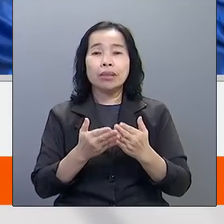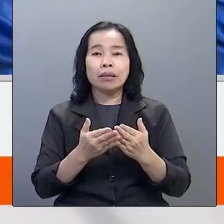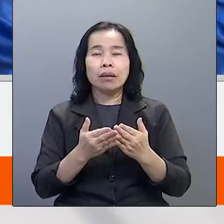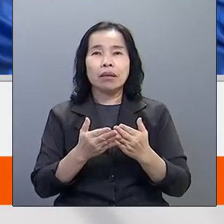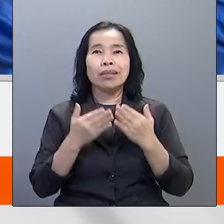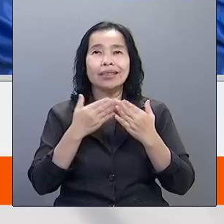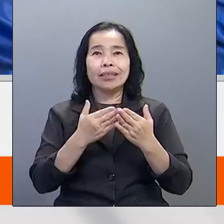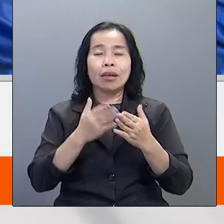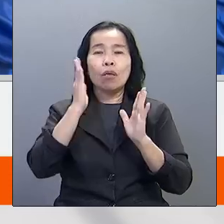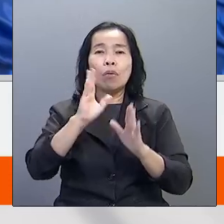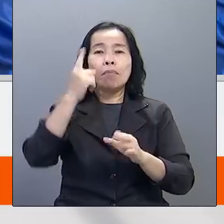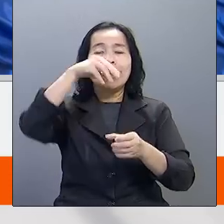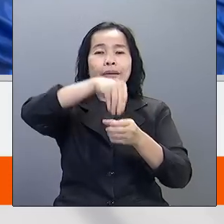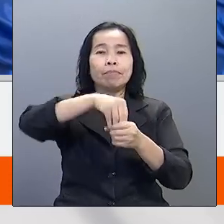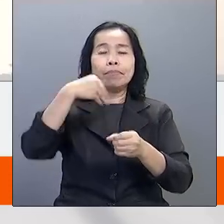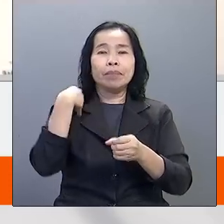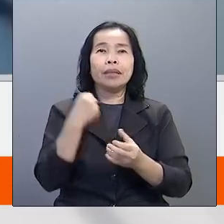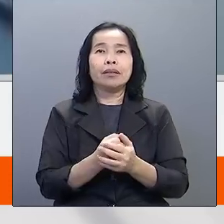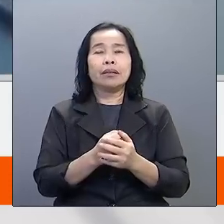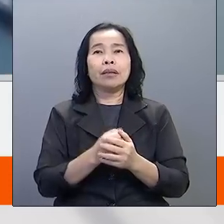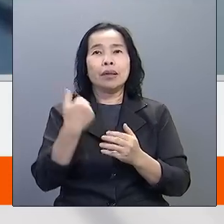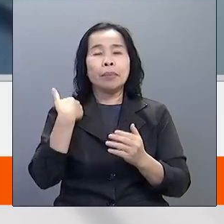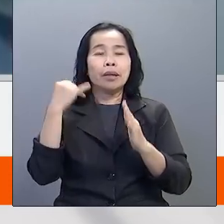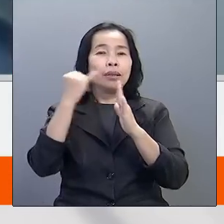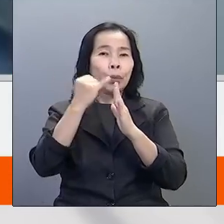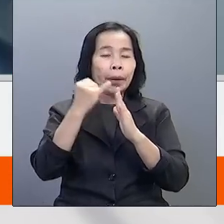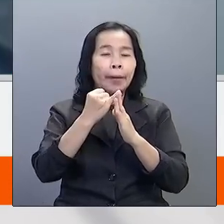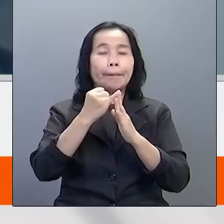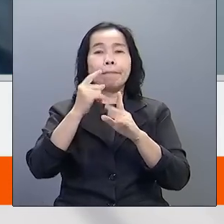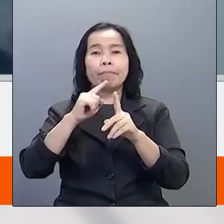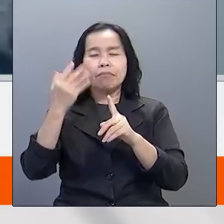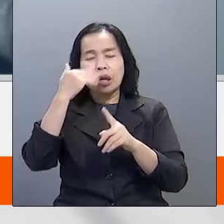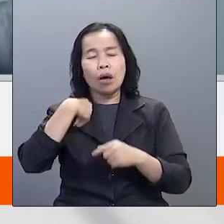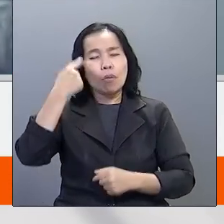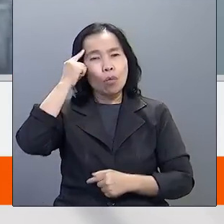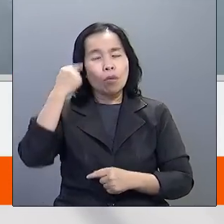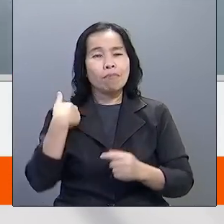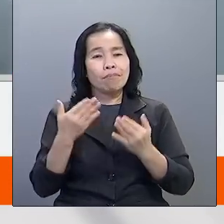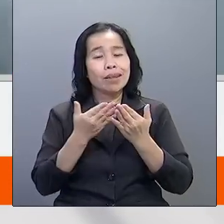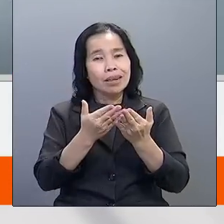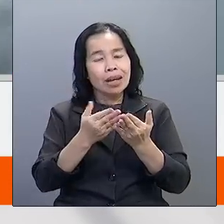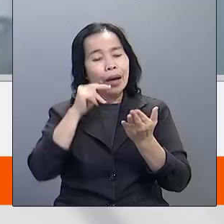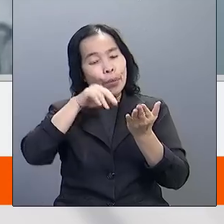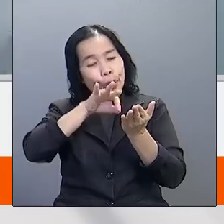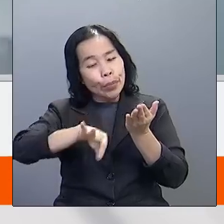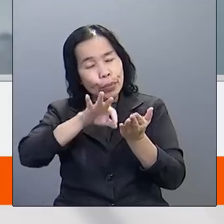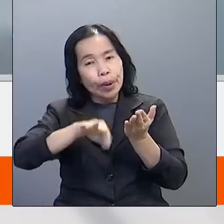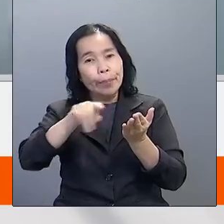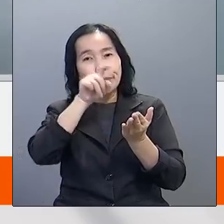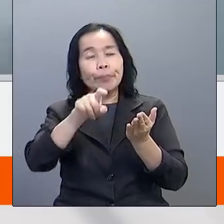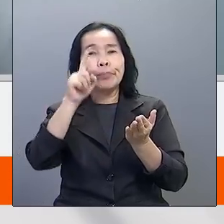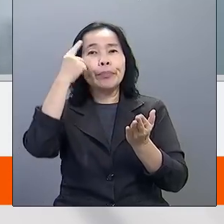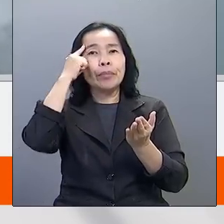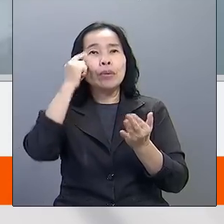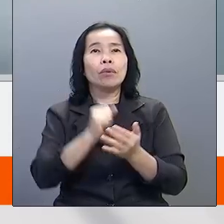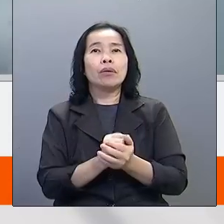อยู่ในเรืออยู่นะครับทางเราก็กังวลกลัวว่าน้ำมันอาจจะมีการรั่วไหลมาลงสู่ทะเลนะครับซึ่งอาจทำให้อาจจะเกิดเป็น